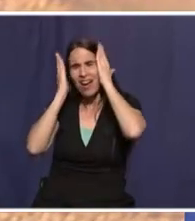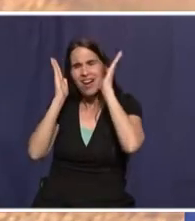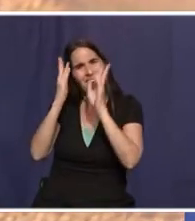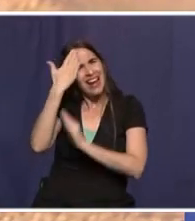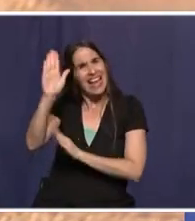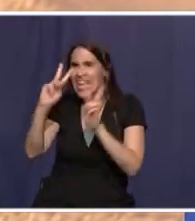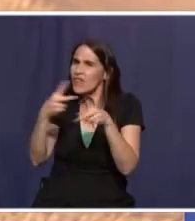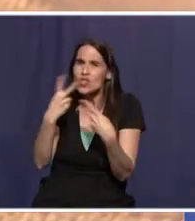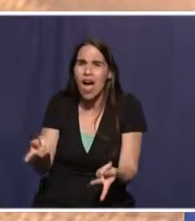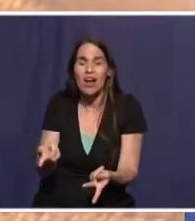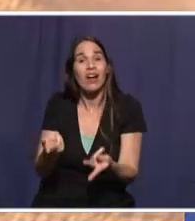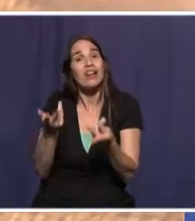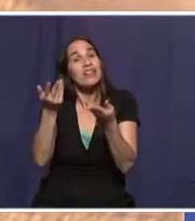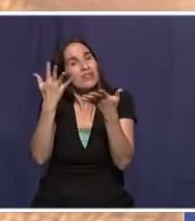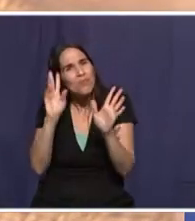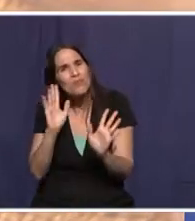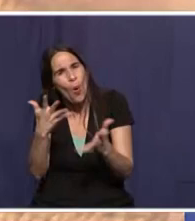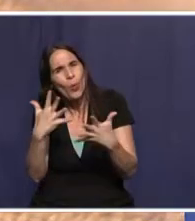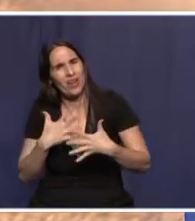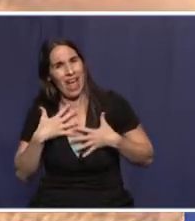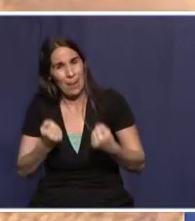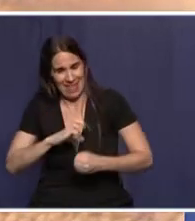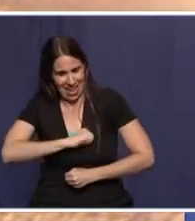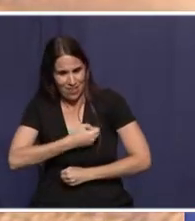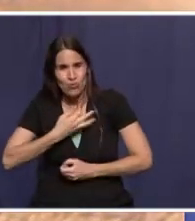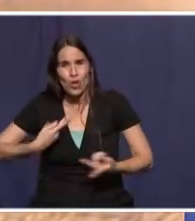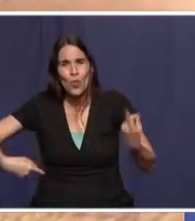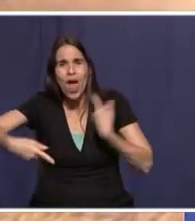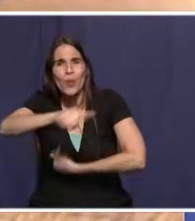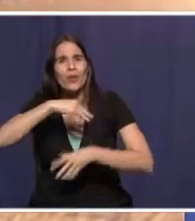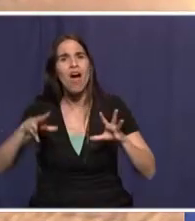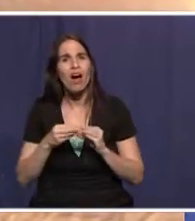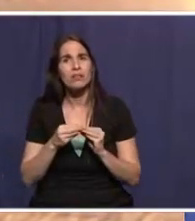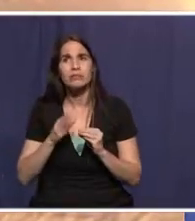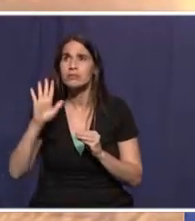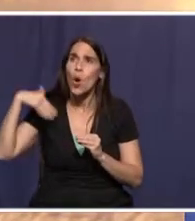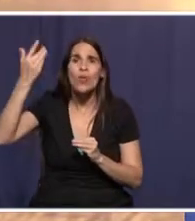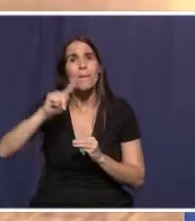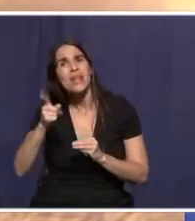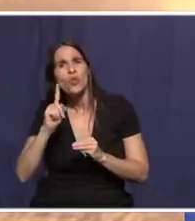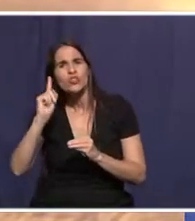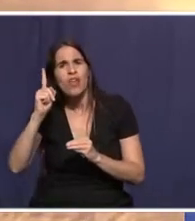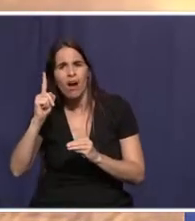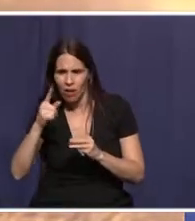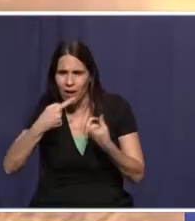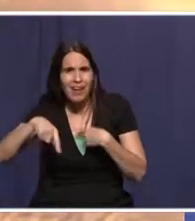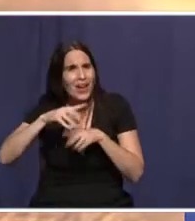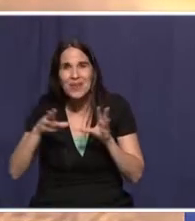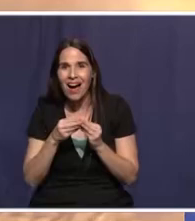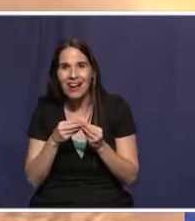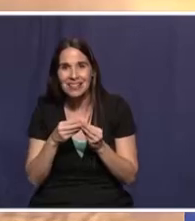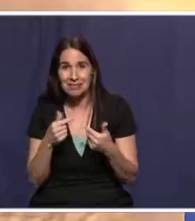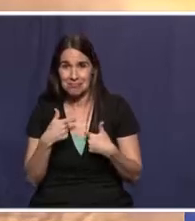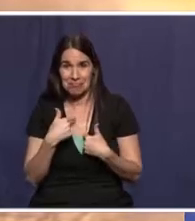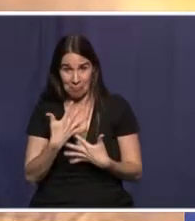הכאבים שלנו כדי שנוכל לרפא גם אותם יחד. הרי עוד מיליון שנה נהיה כאן יחד. אתם לא תוציאו